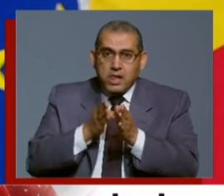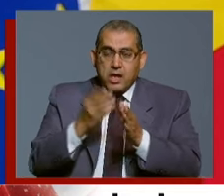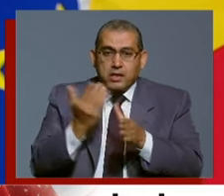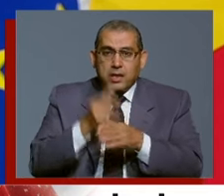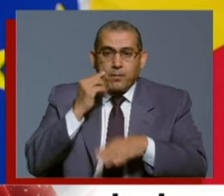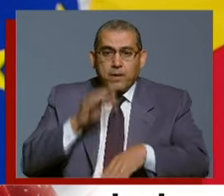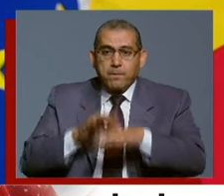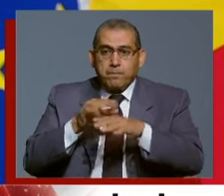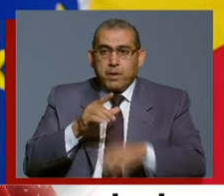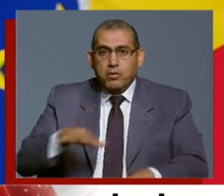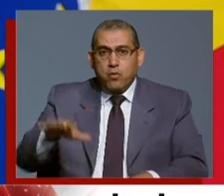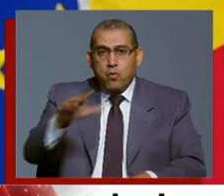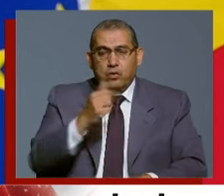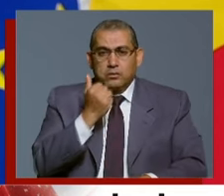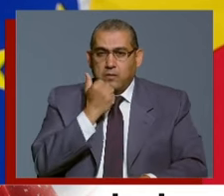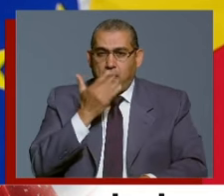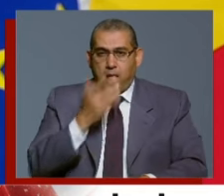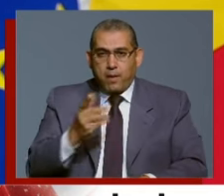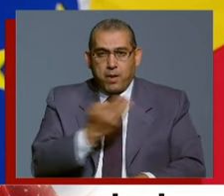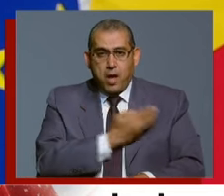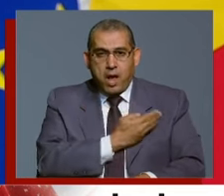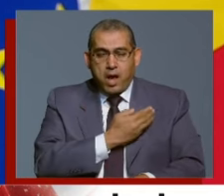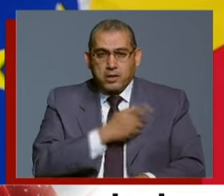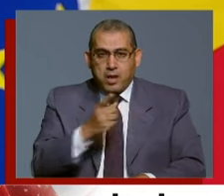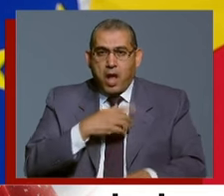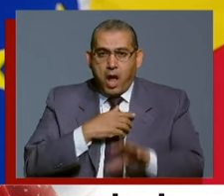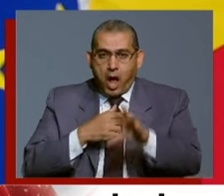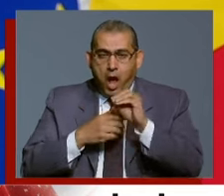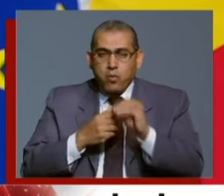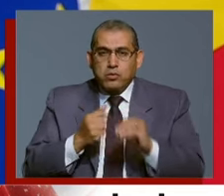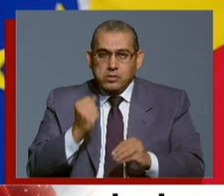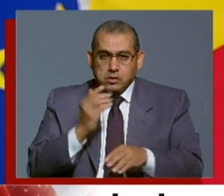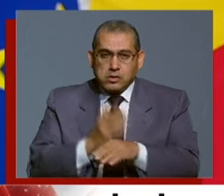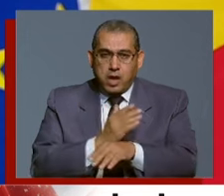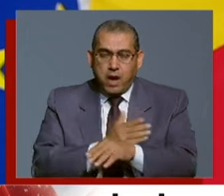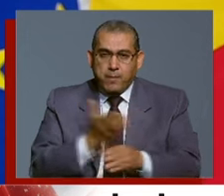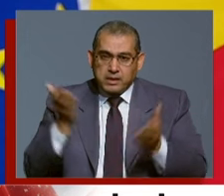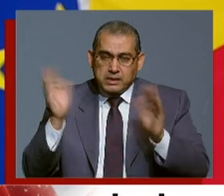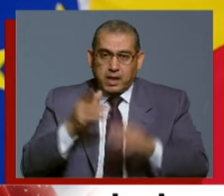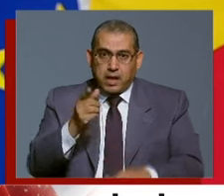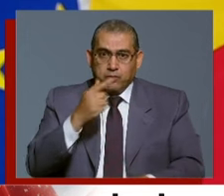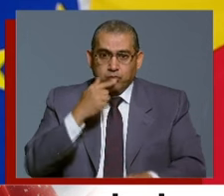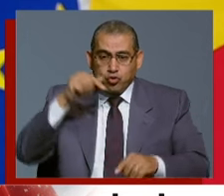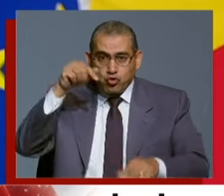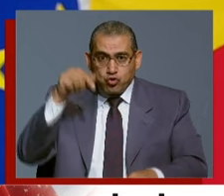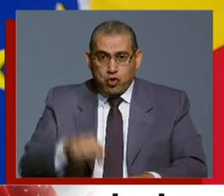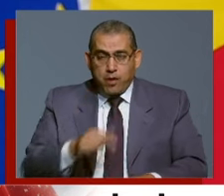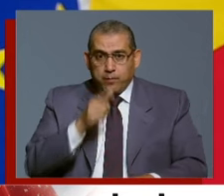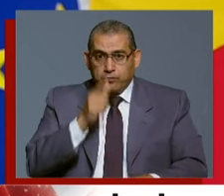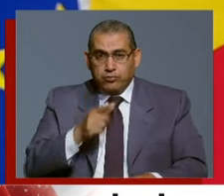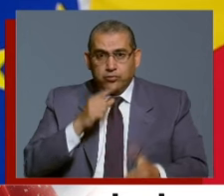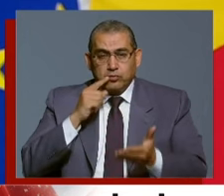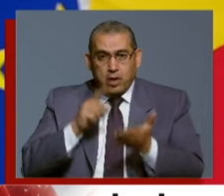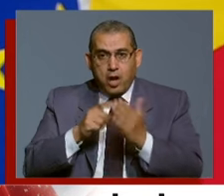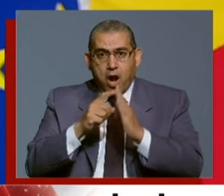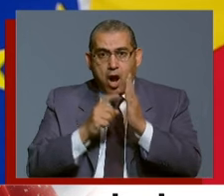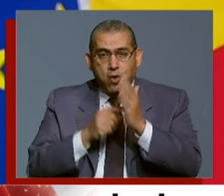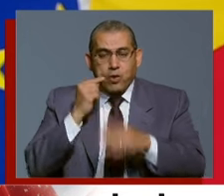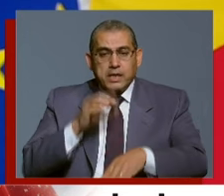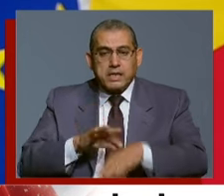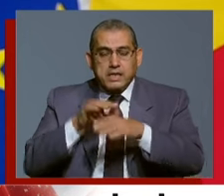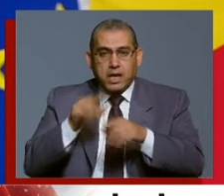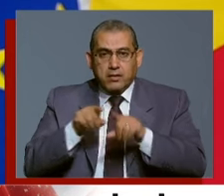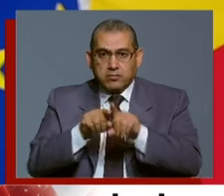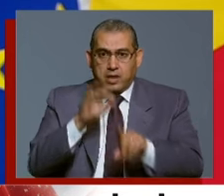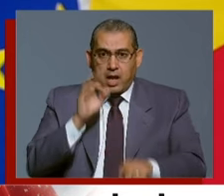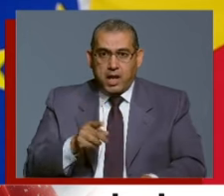المدنيون الأبرياء في غزة هم بحاجة إلى هذا. علينا اليوم أن نحترم القانون الإنساني الدولي،